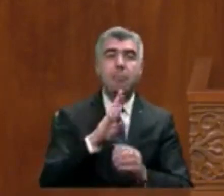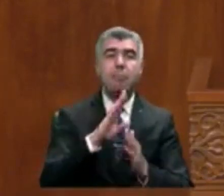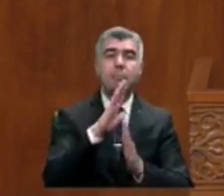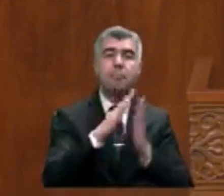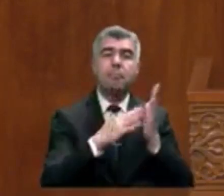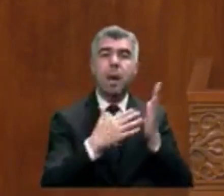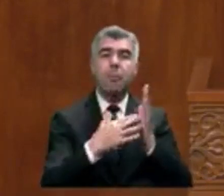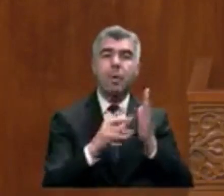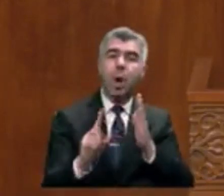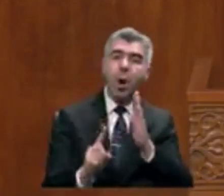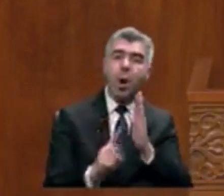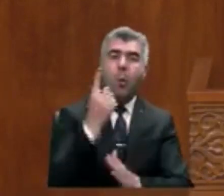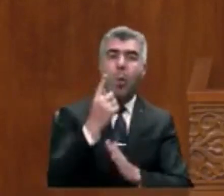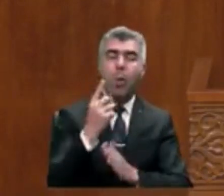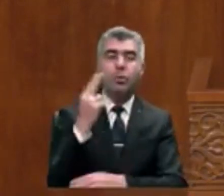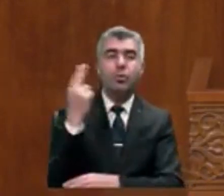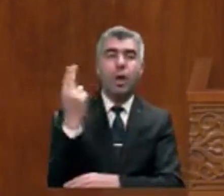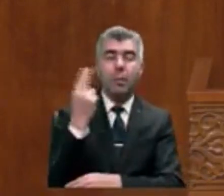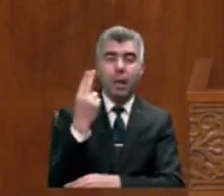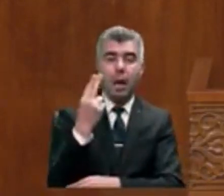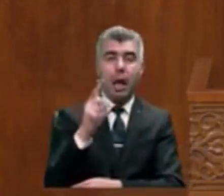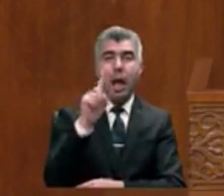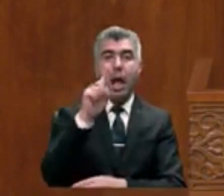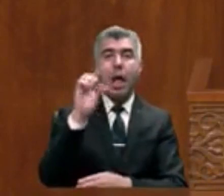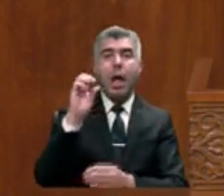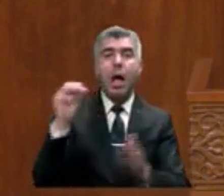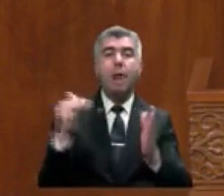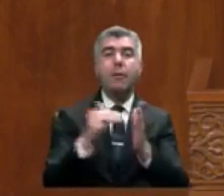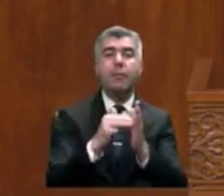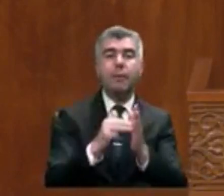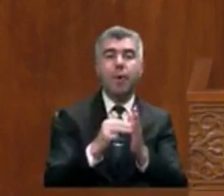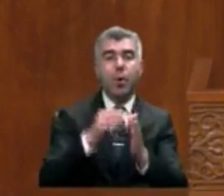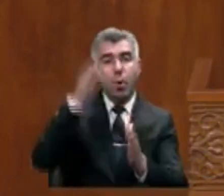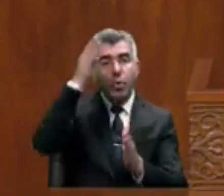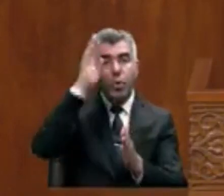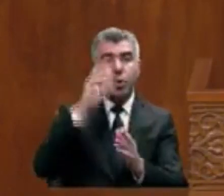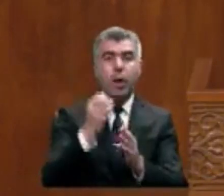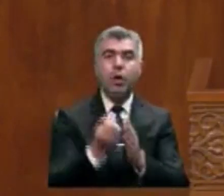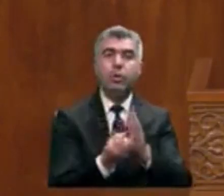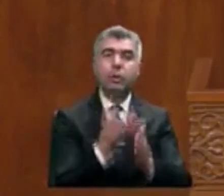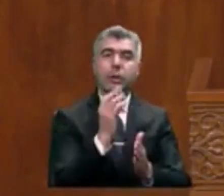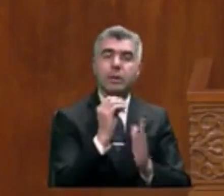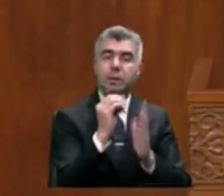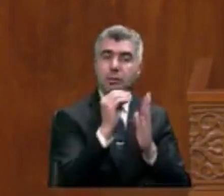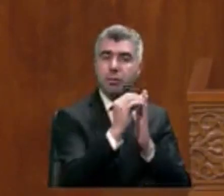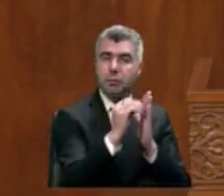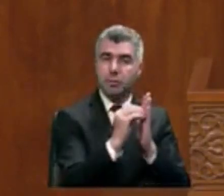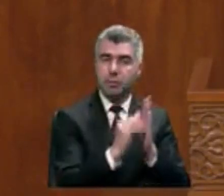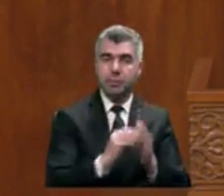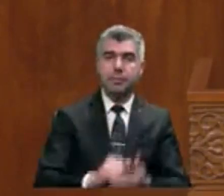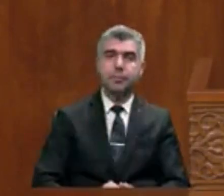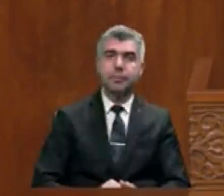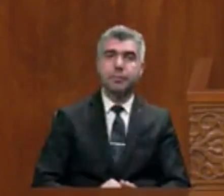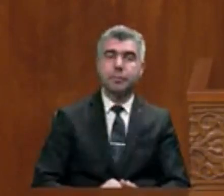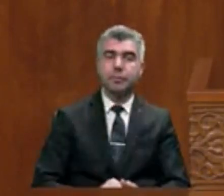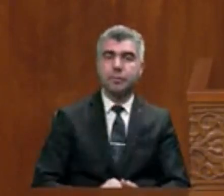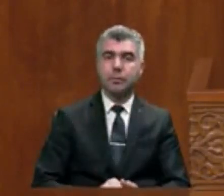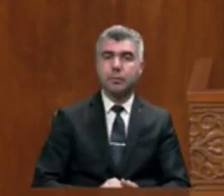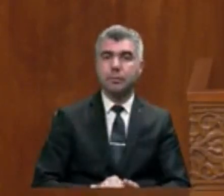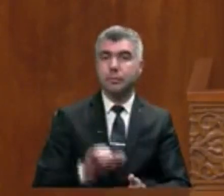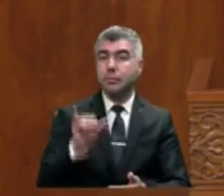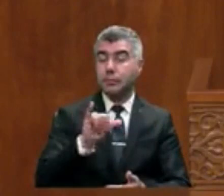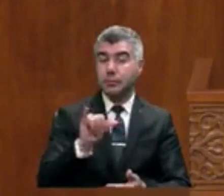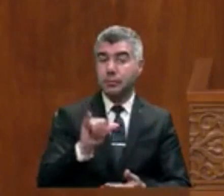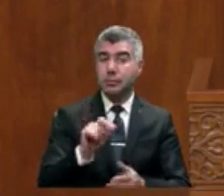الجامعه المغربيه 1ف دكتوراه منجيل جديد شن هي الف دكتوره منجيل الجديد غادي